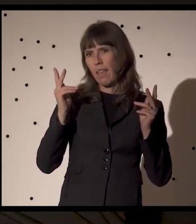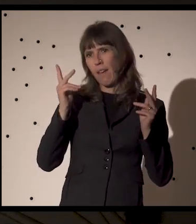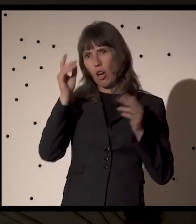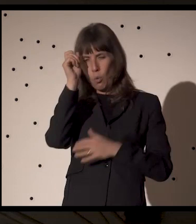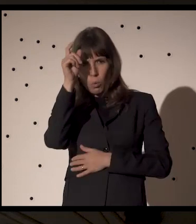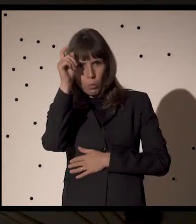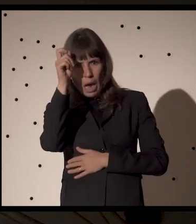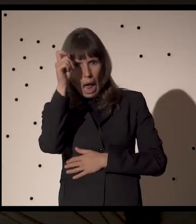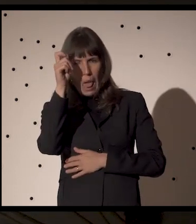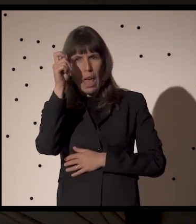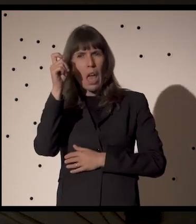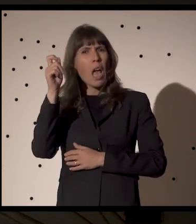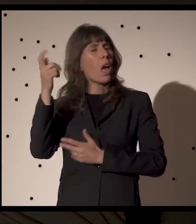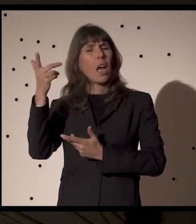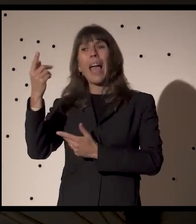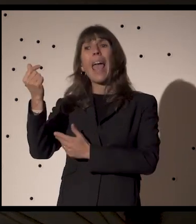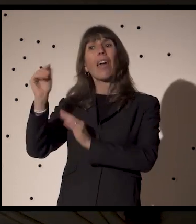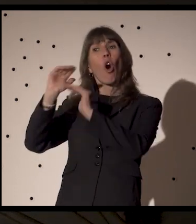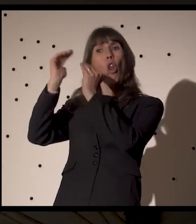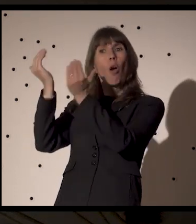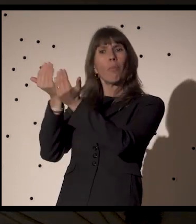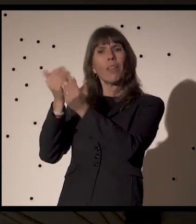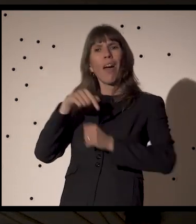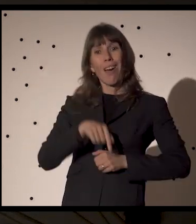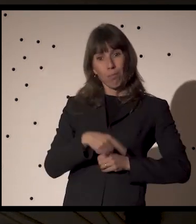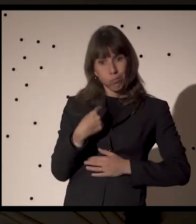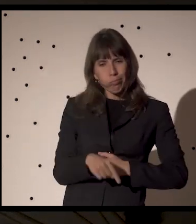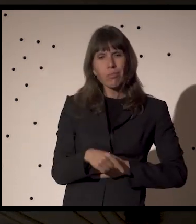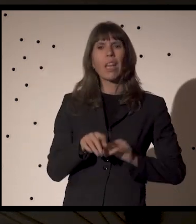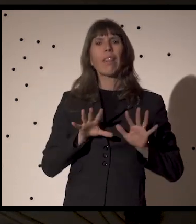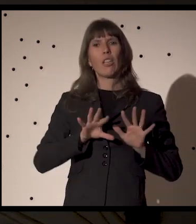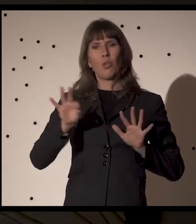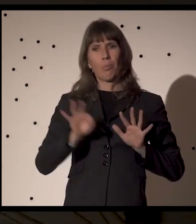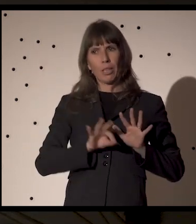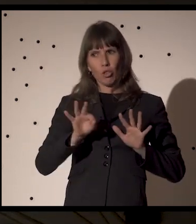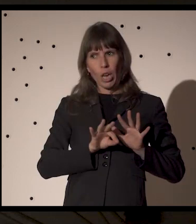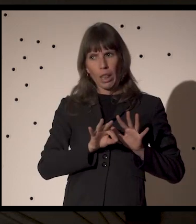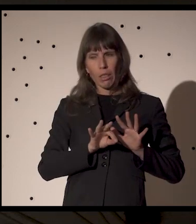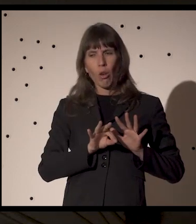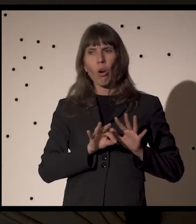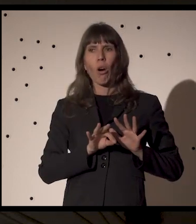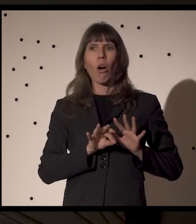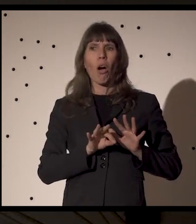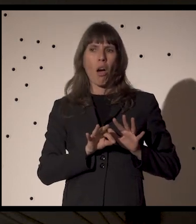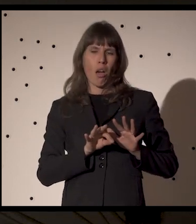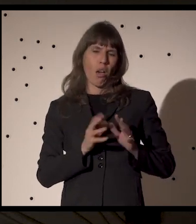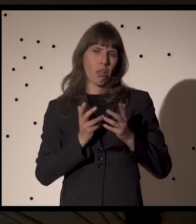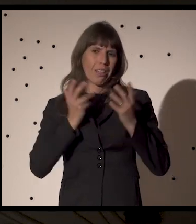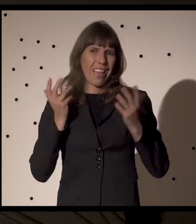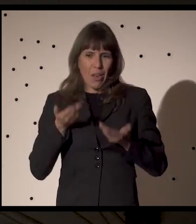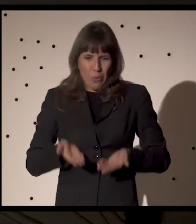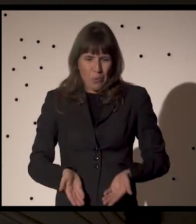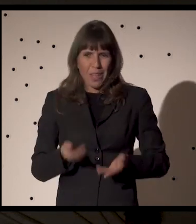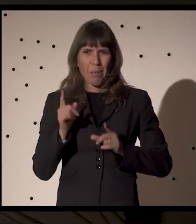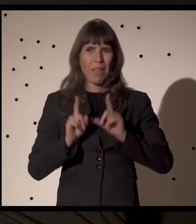all'economia Questo è il motivo per cui diciamo c'è particolarmente caro naturalmente siamo a Milano